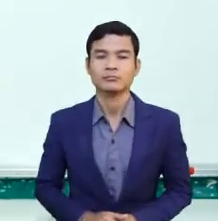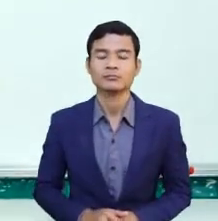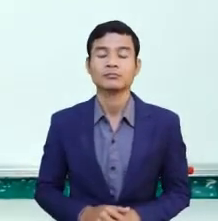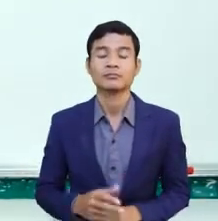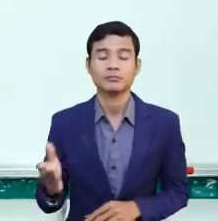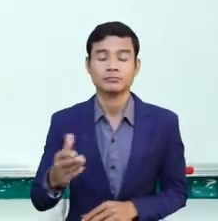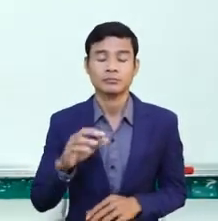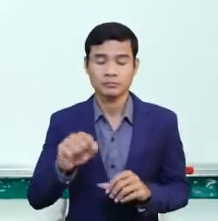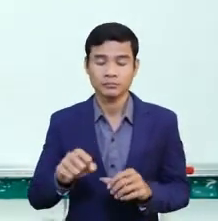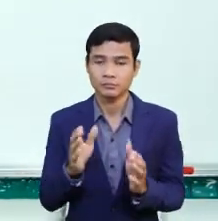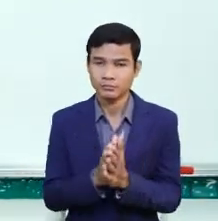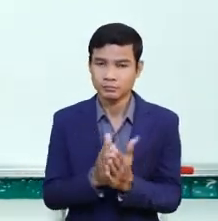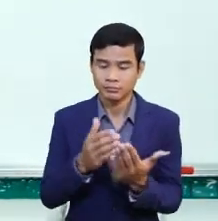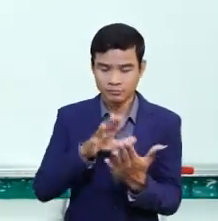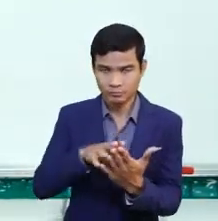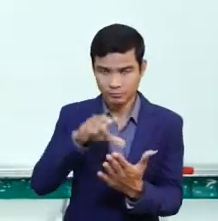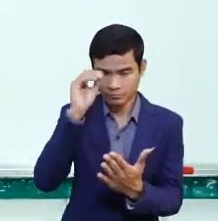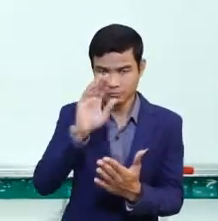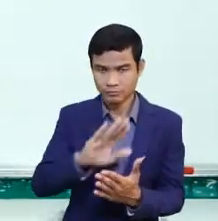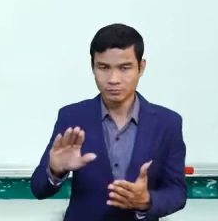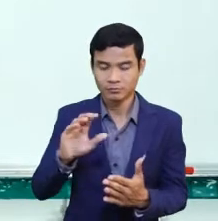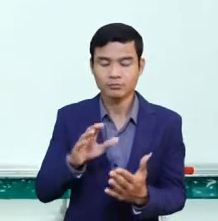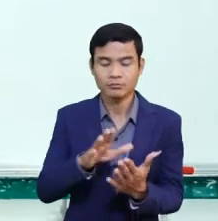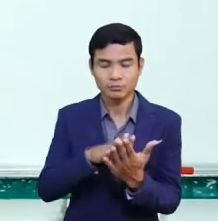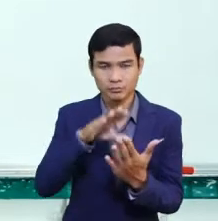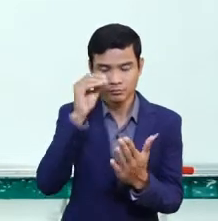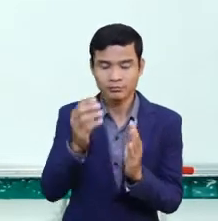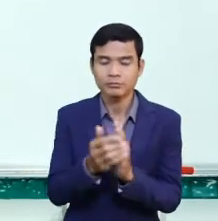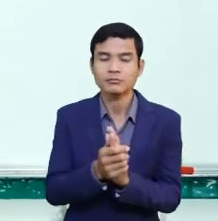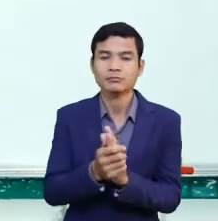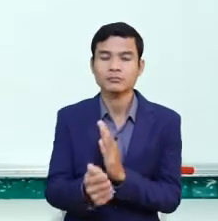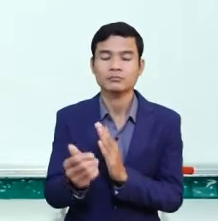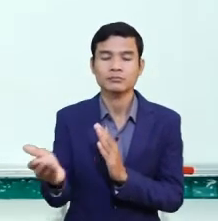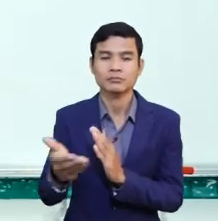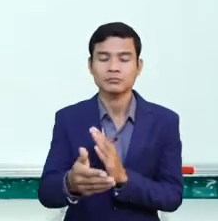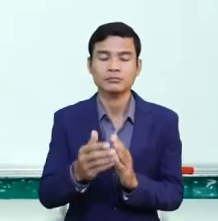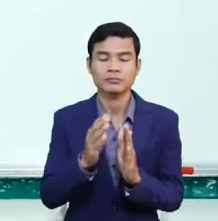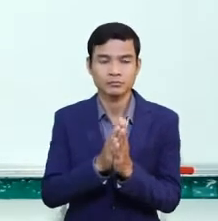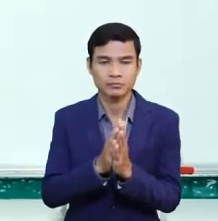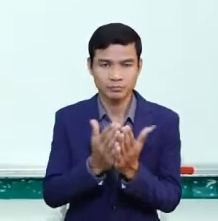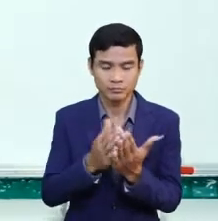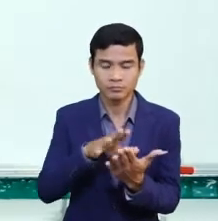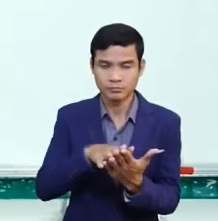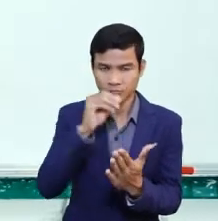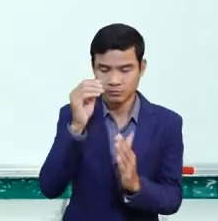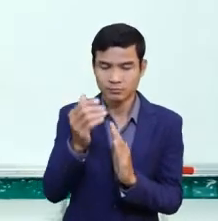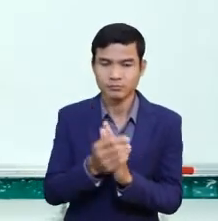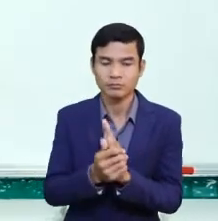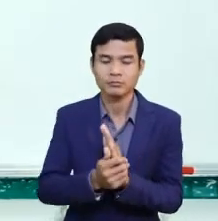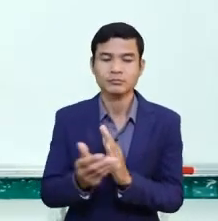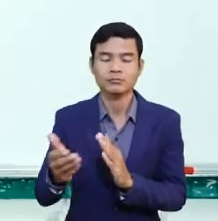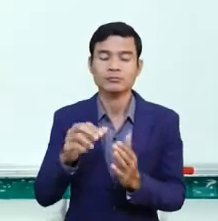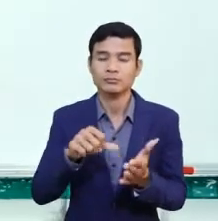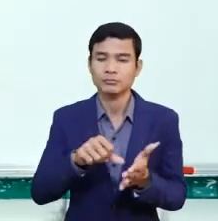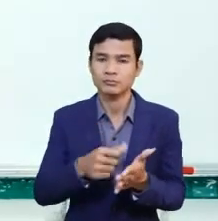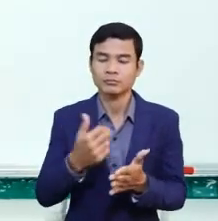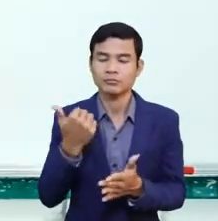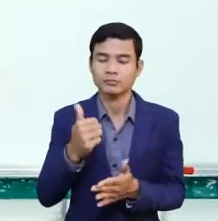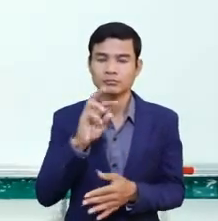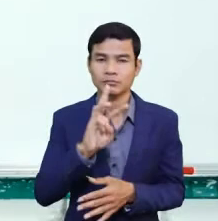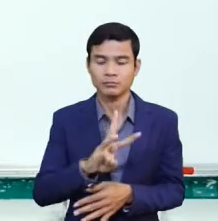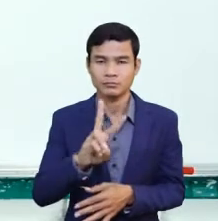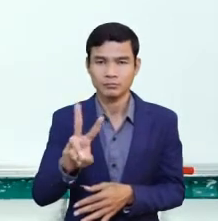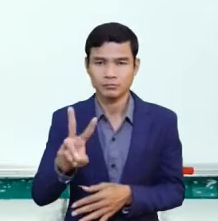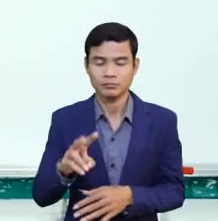Chà con vô sư phơ sạc xa cô được bao dương con. Chà con, hay con bác nơi tùm bùa tí 32 nè